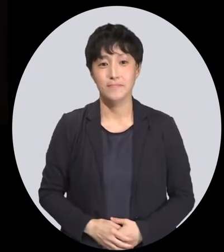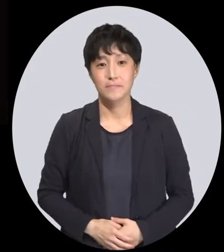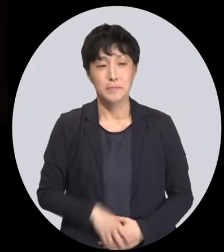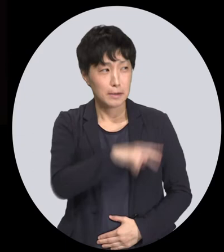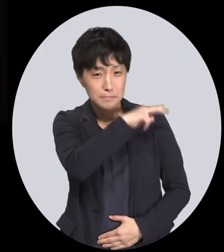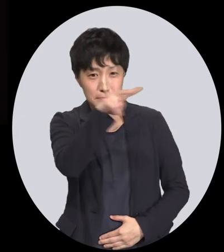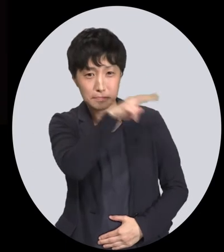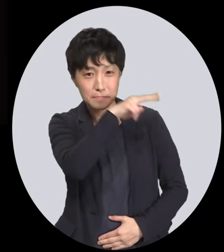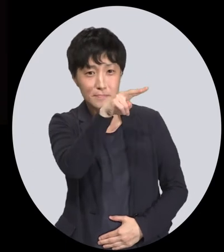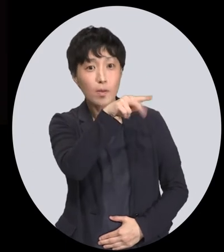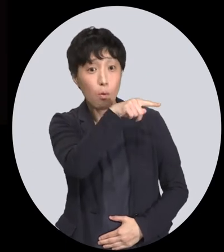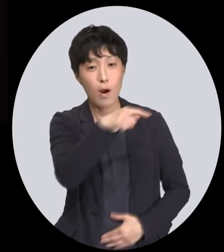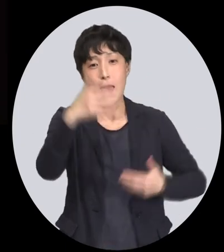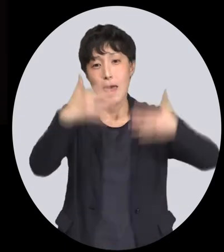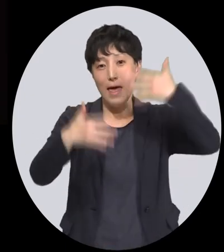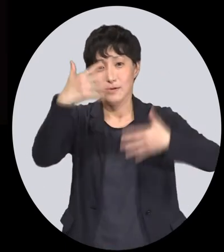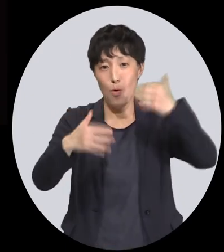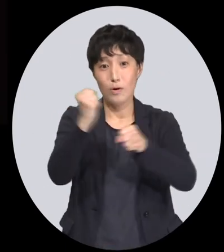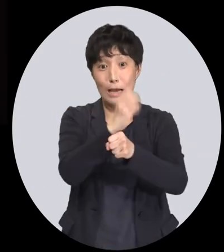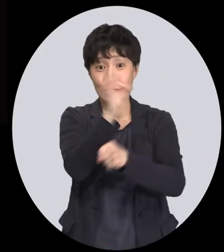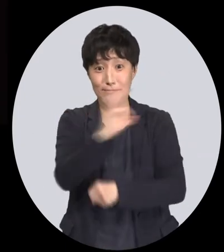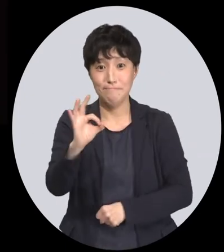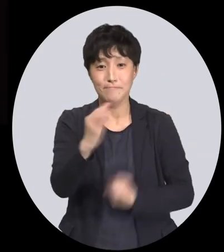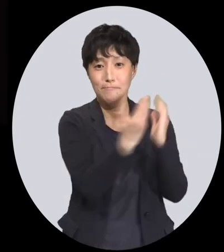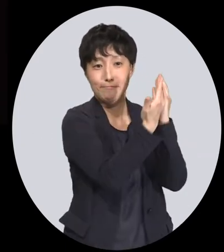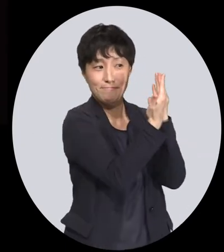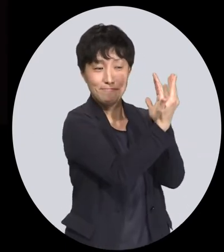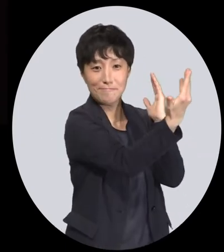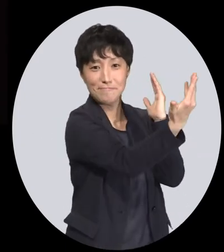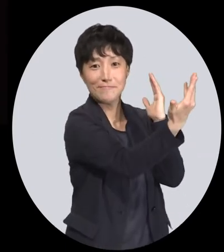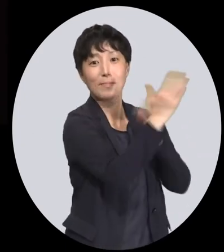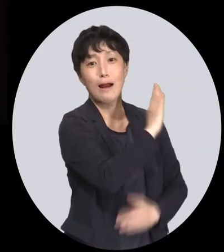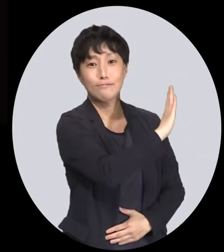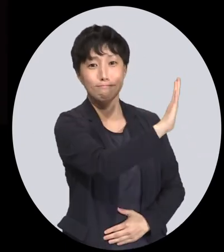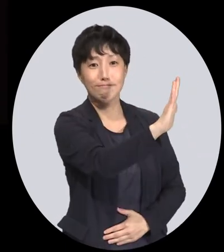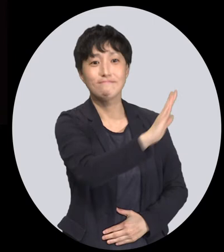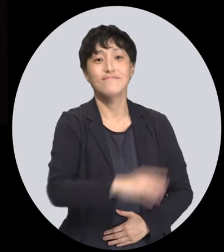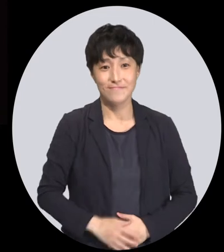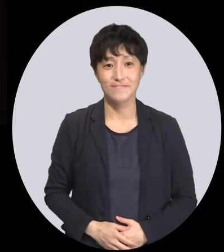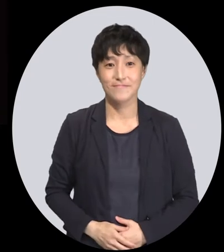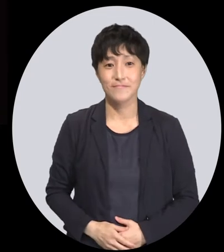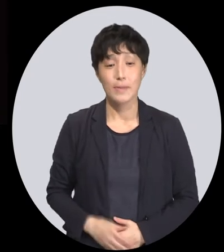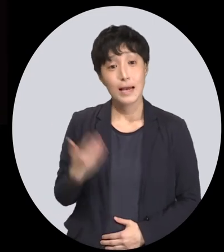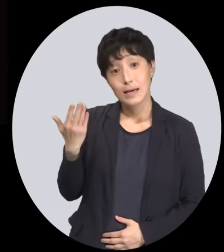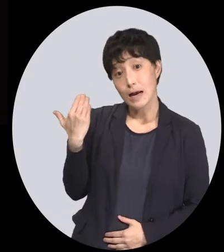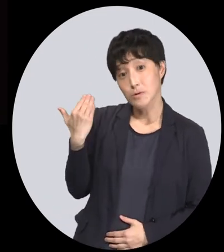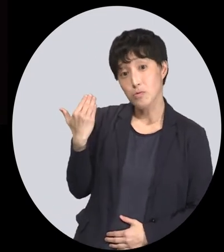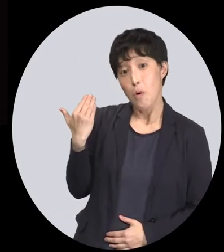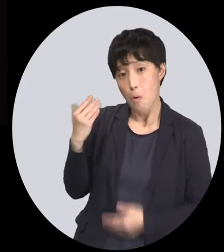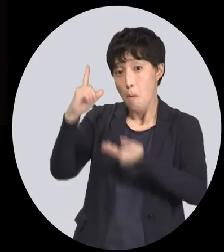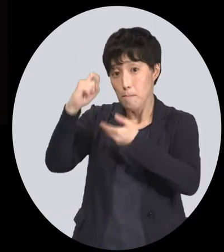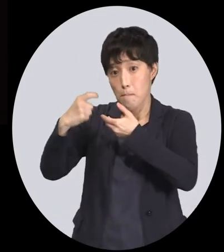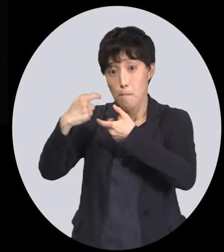ここではビデオの作品動画映像の作品を展示しています先ほど観て